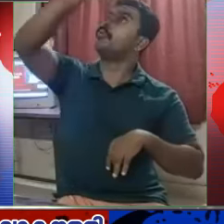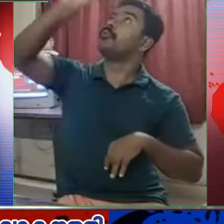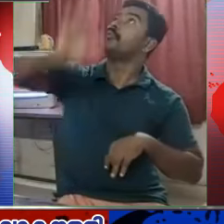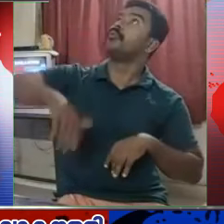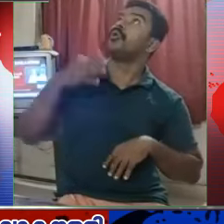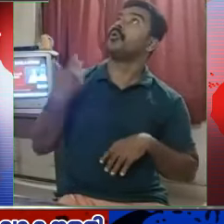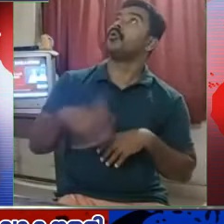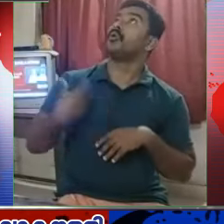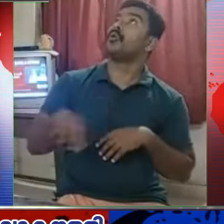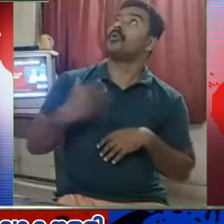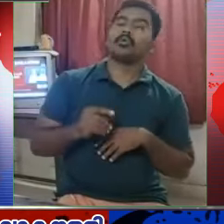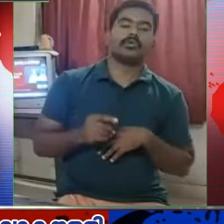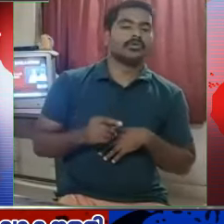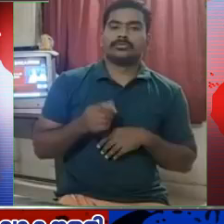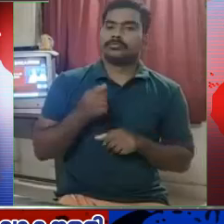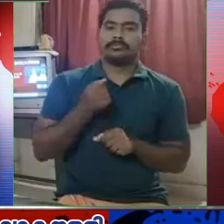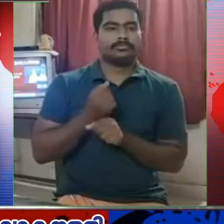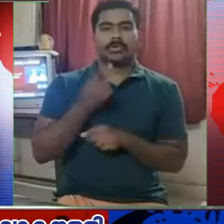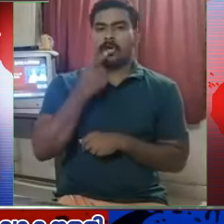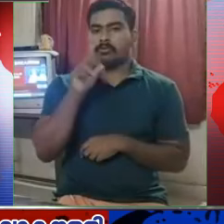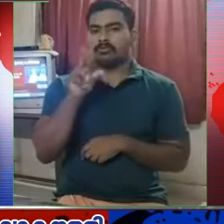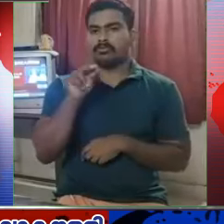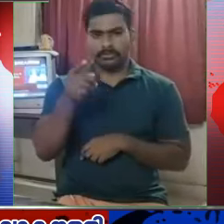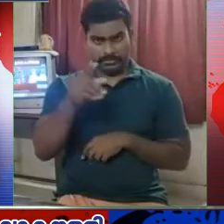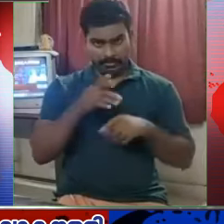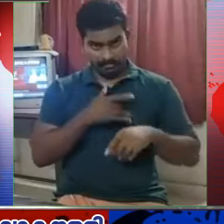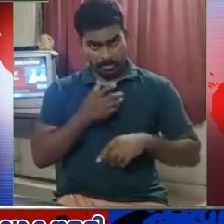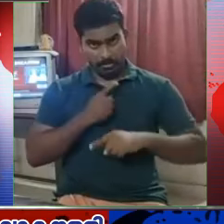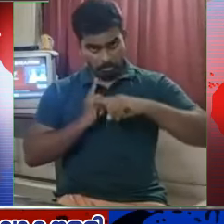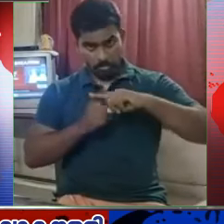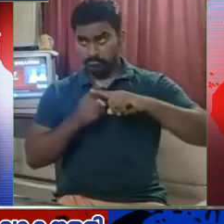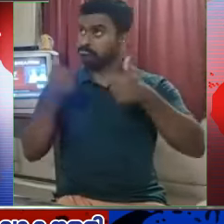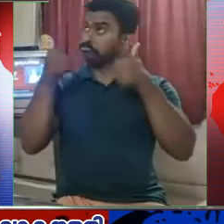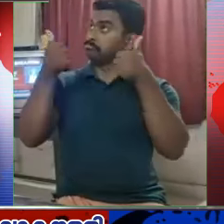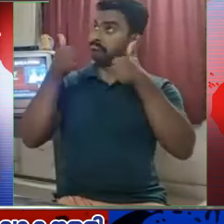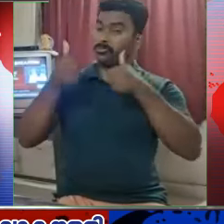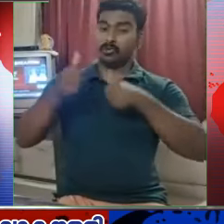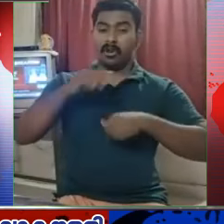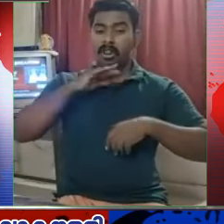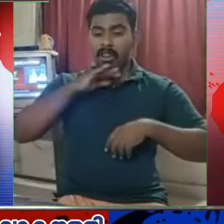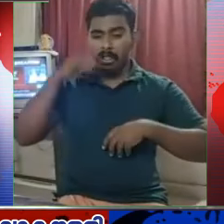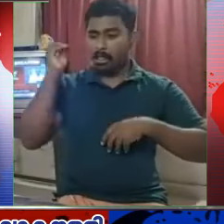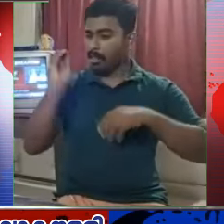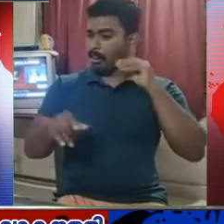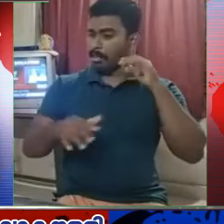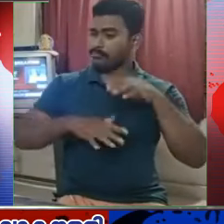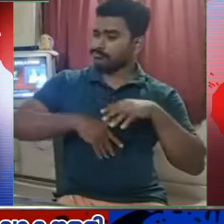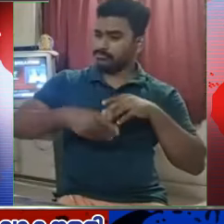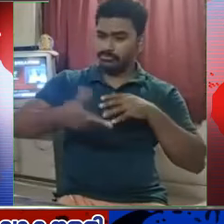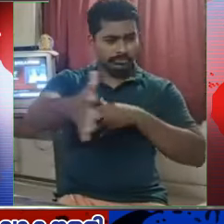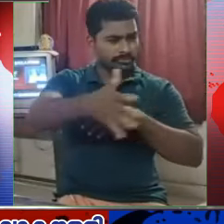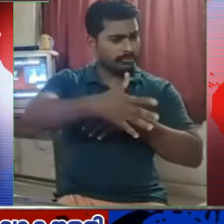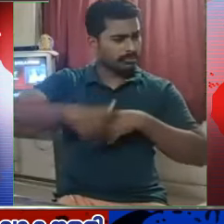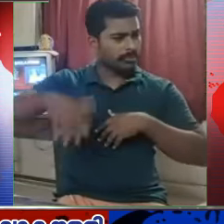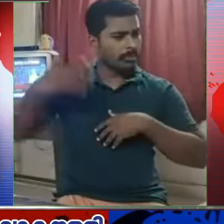അവരുടെ ടെലിഫോൺ നമ്പർ അടക്കം അത് ഡിപ്പോവിൽ വിവരങ്ങൾ ലഭ്യമാണ്. അവർ സന്നദ്ധ